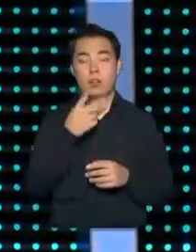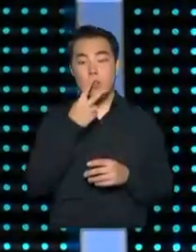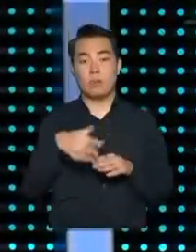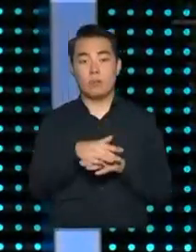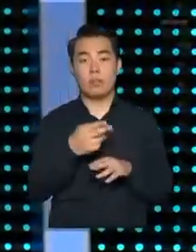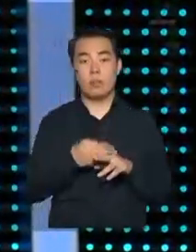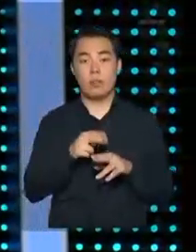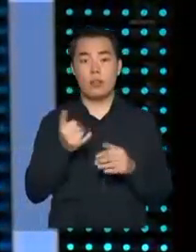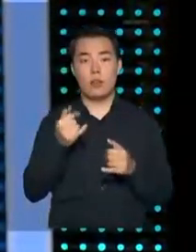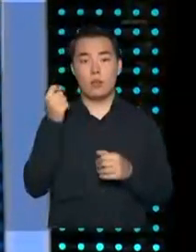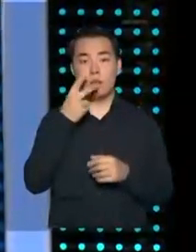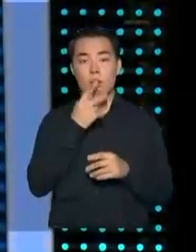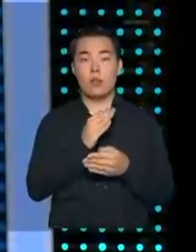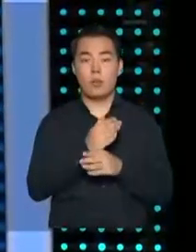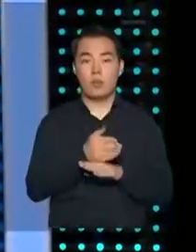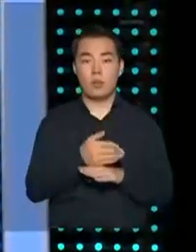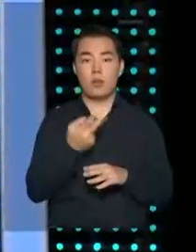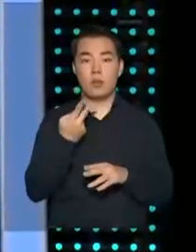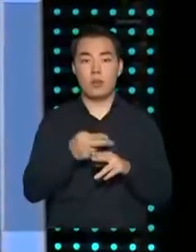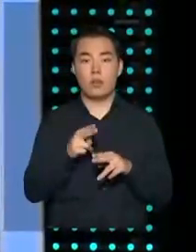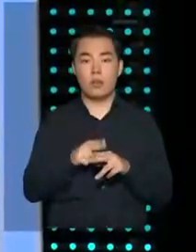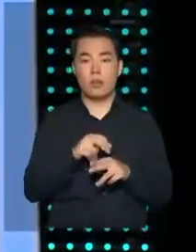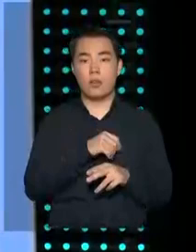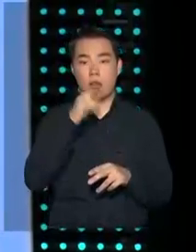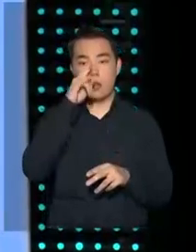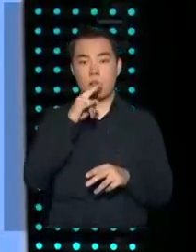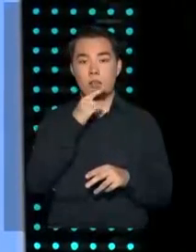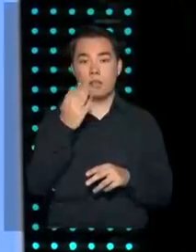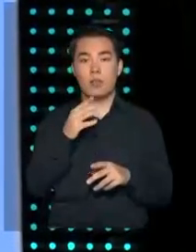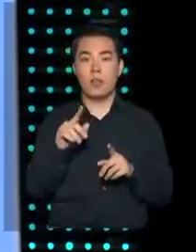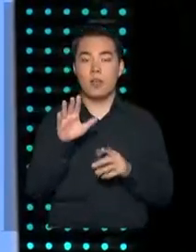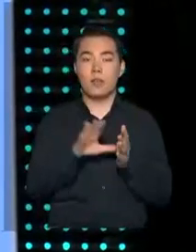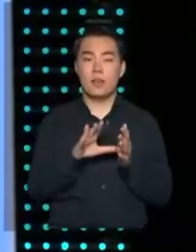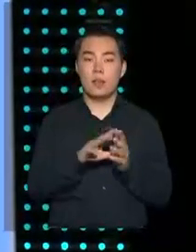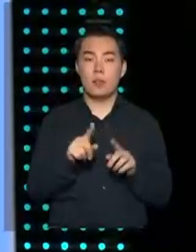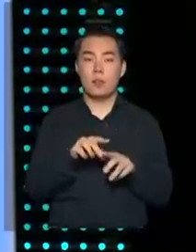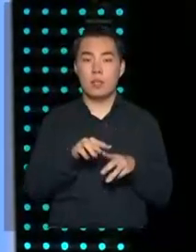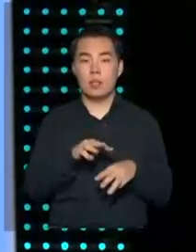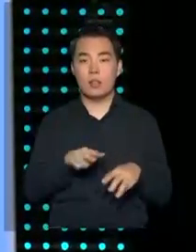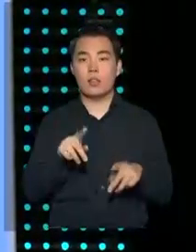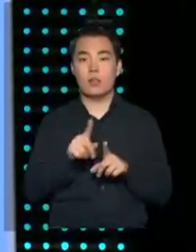телекөрермен, біздің студиямыздың қонағы осы Қазақстан Республикасының энергетика министрлігі